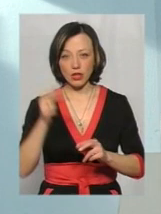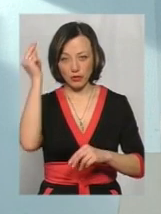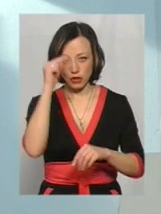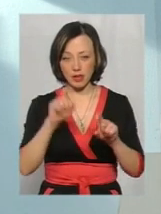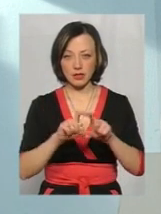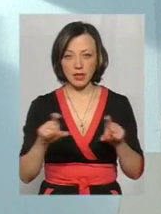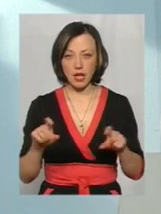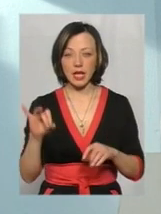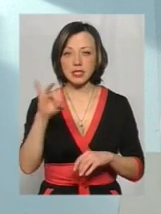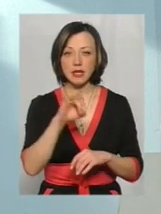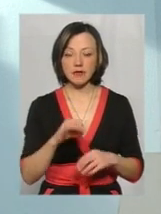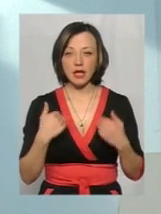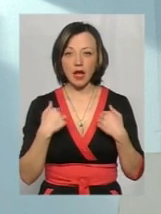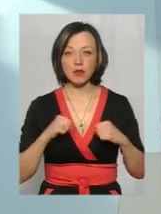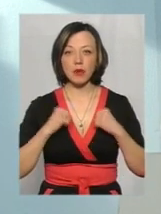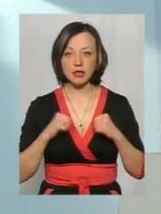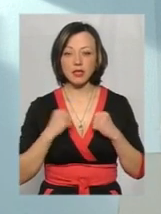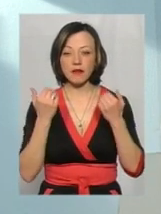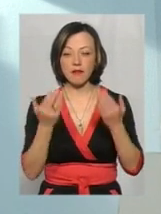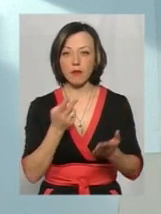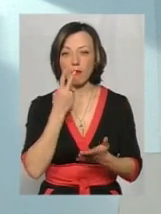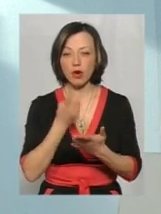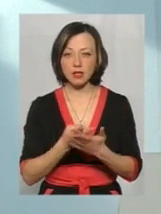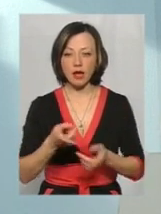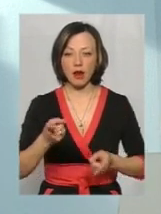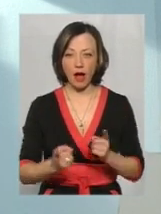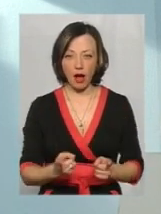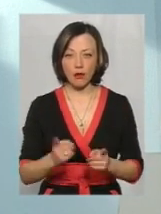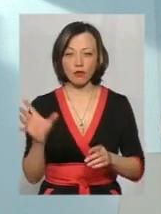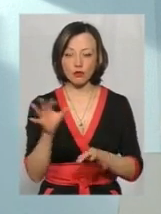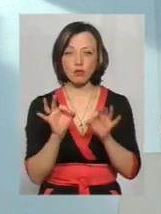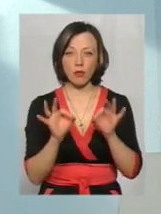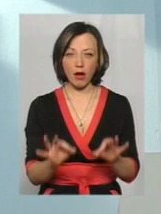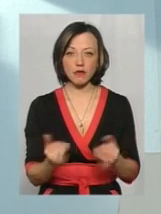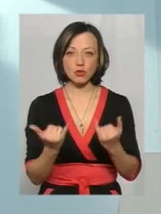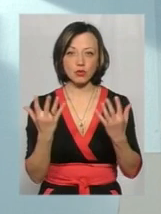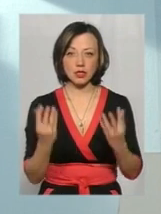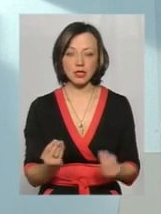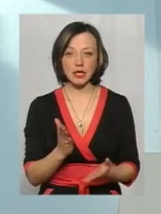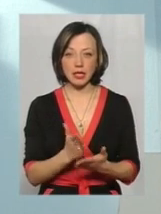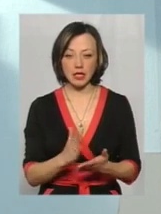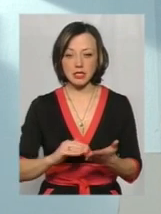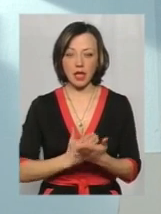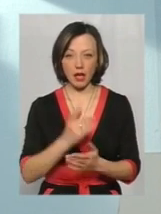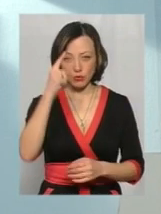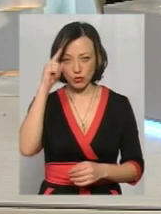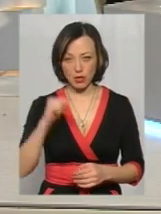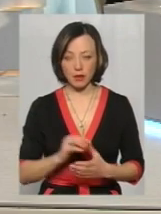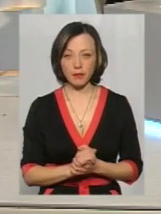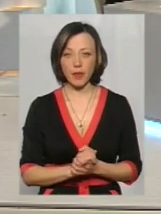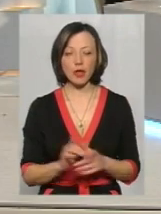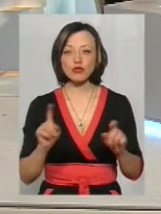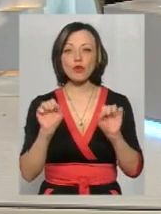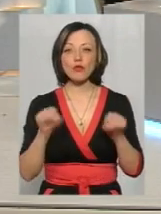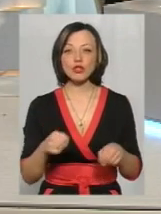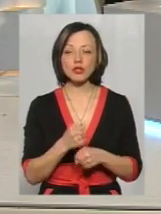заклади. В Ізяславі я намагався вам показати реально всю правду, яка на сьогодні є, із якістю знань. Що можна зробити, щоб школу